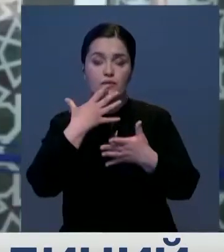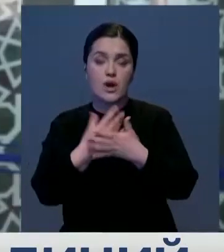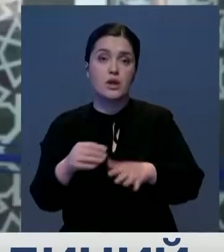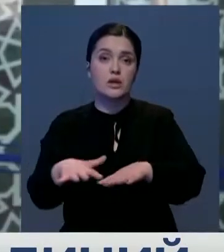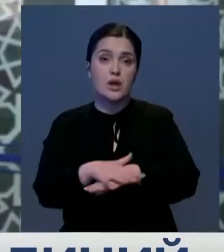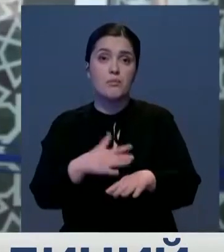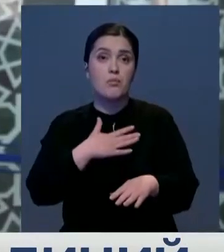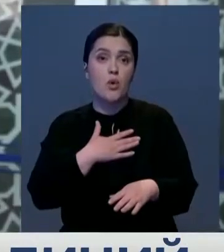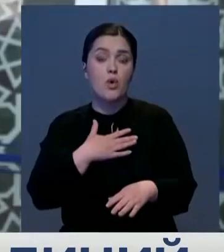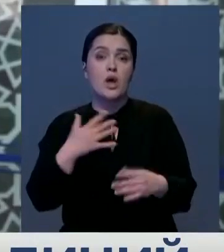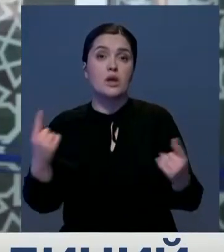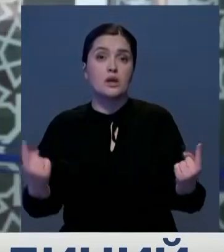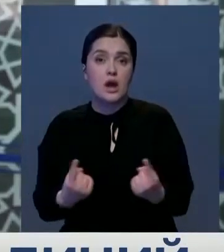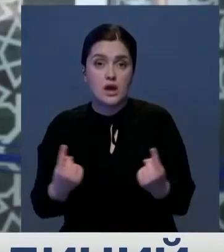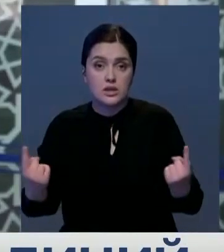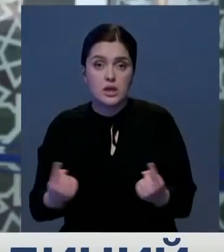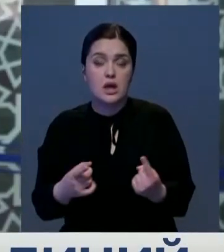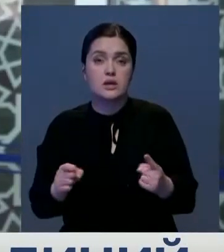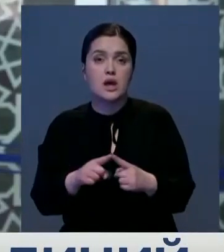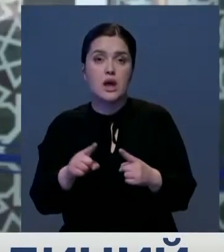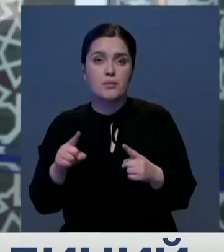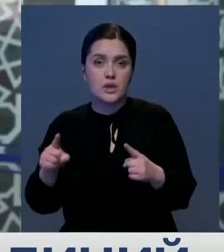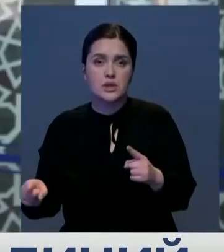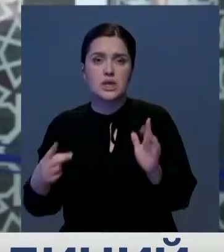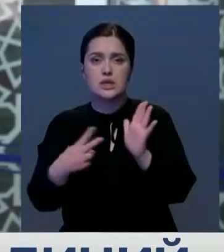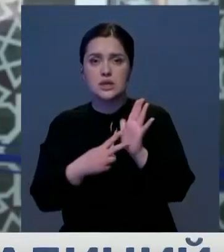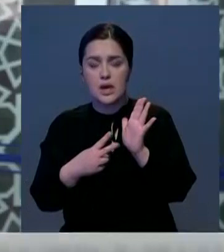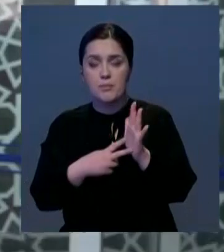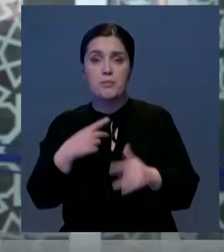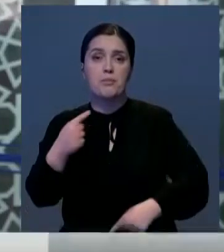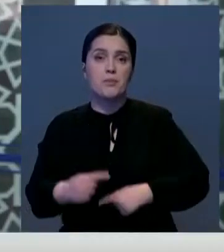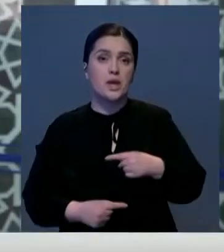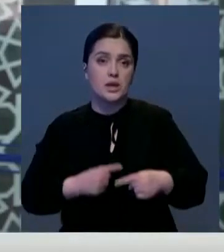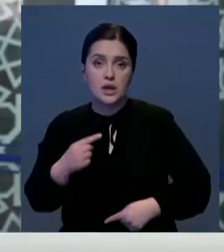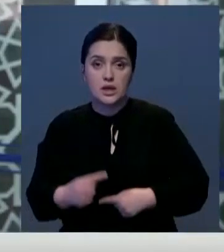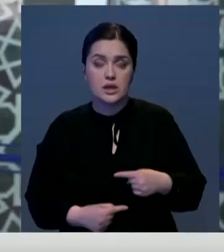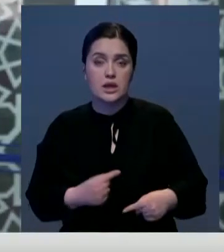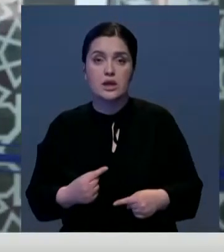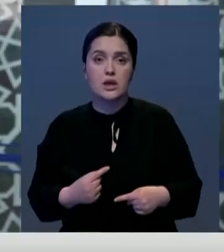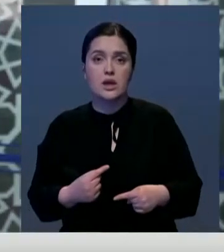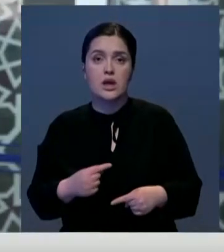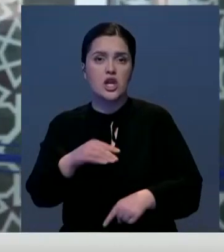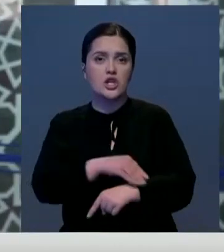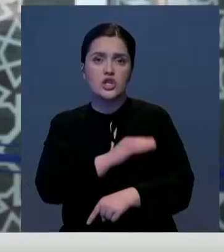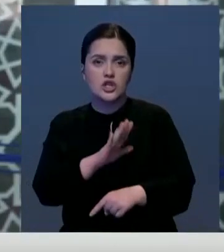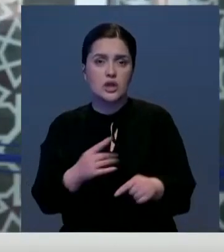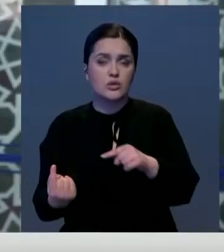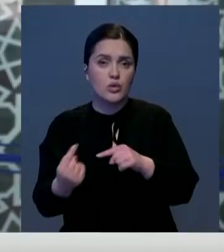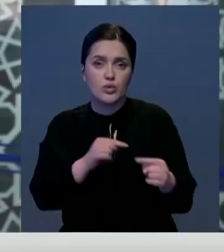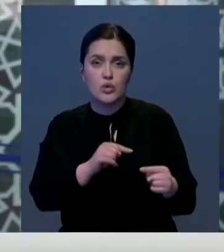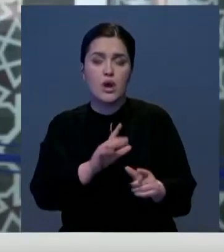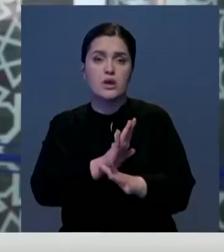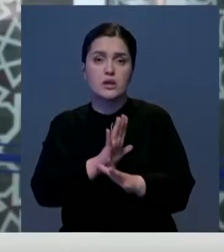По нашим традициям, на протяжении потомки семи поколений, они не женились друг на друга, соответственно, не